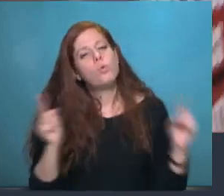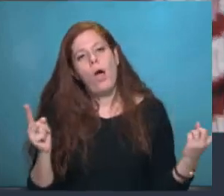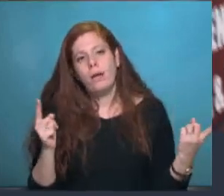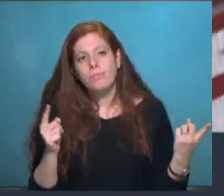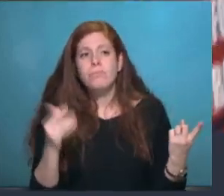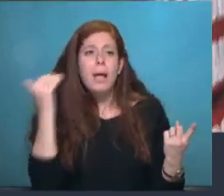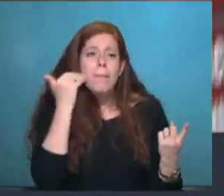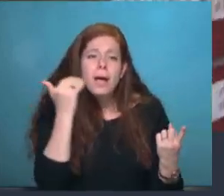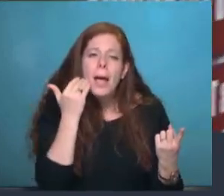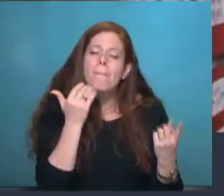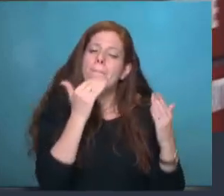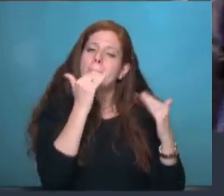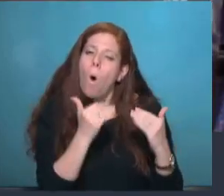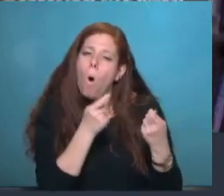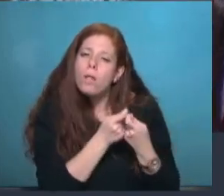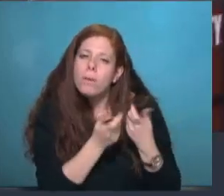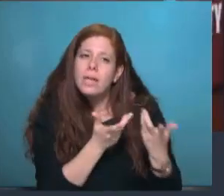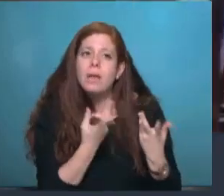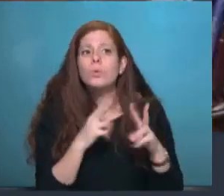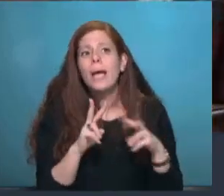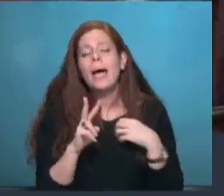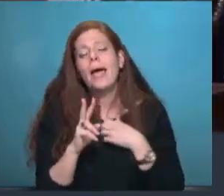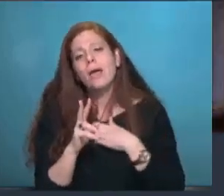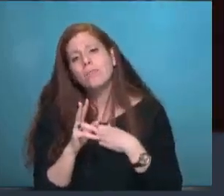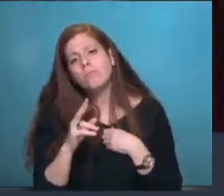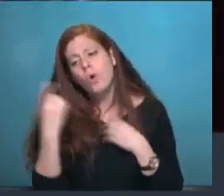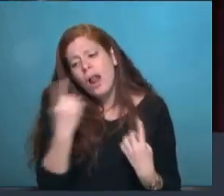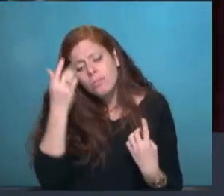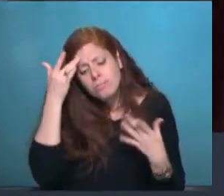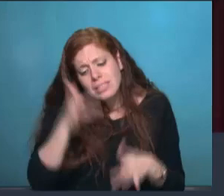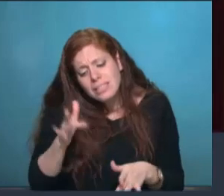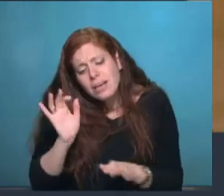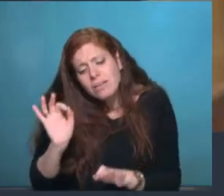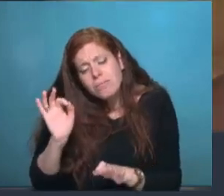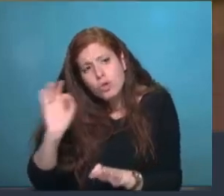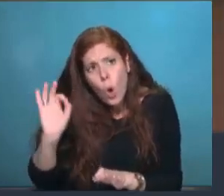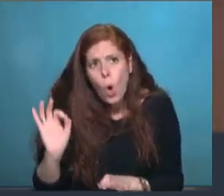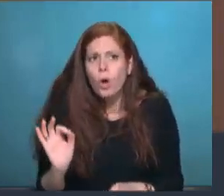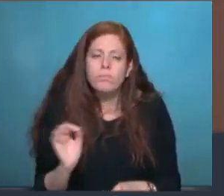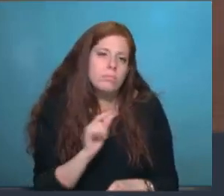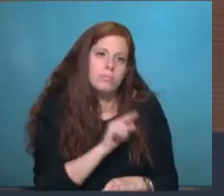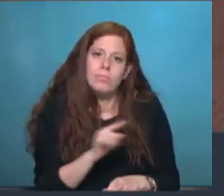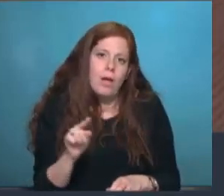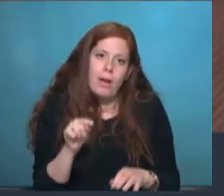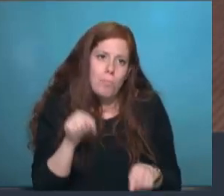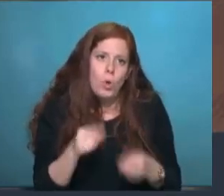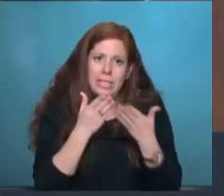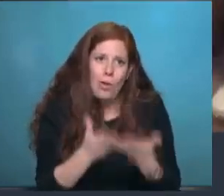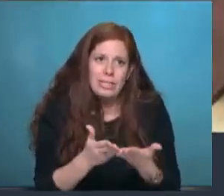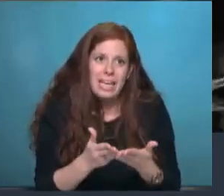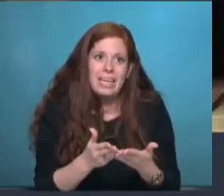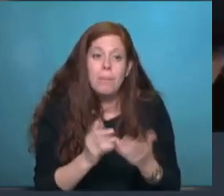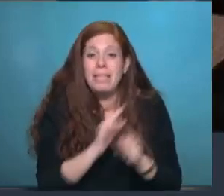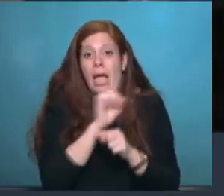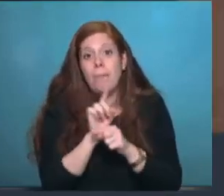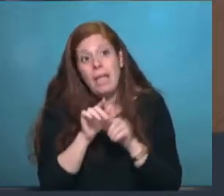האמריקאים הם פחות בעניין, הם יותר mind my own business, אבל my own business לא תופס, כי אתה בינתיים שכוב על הרצפה